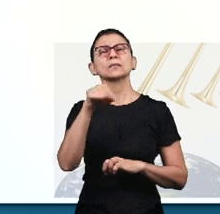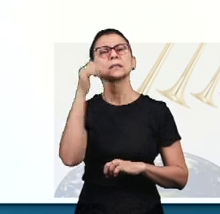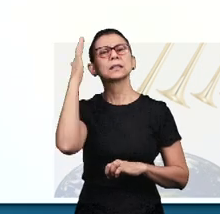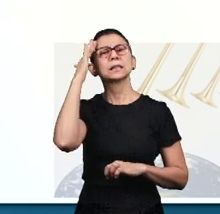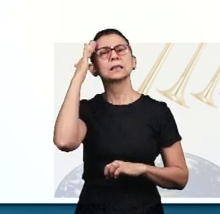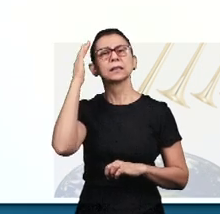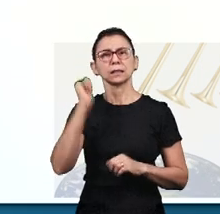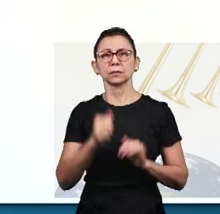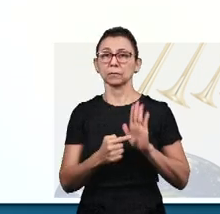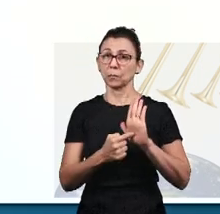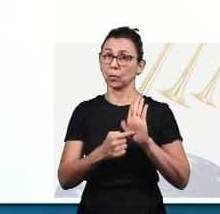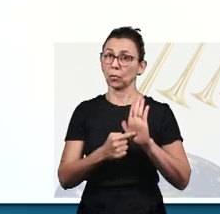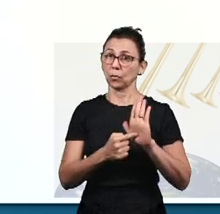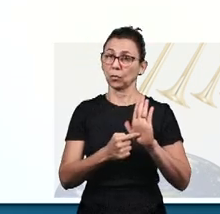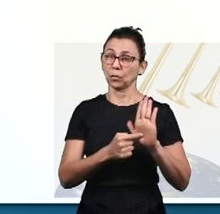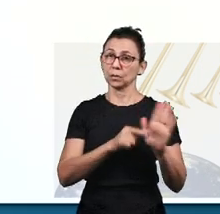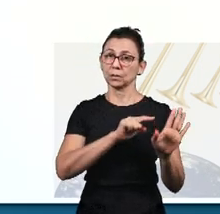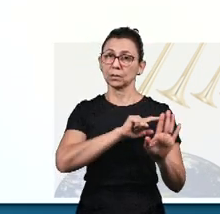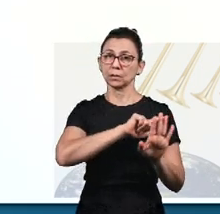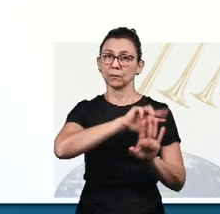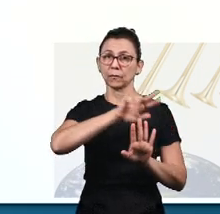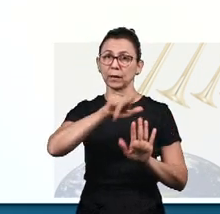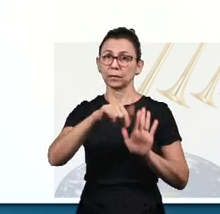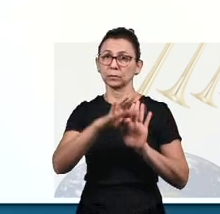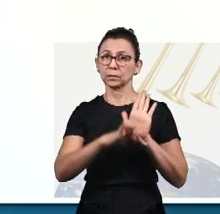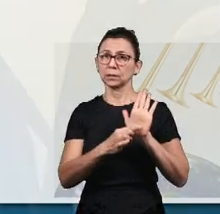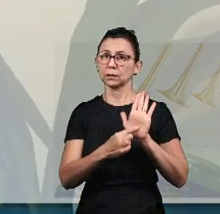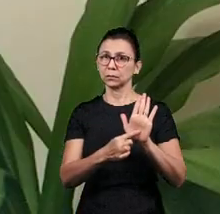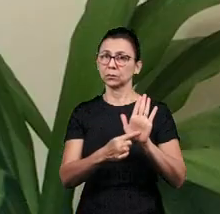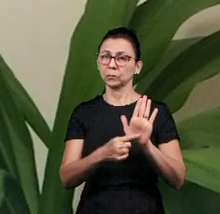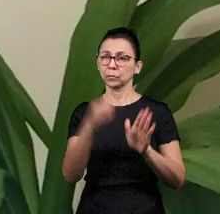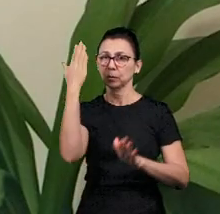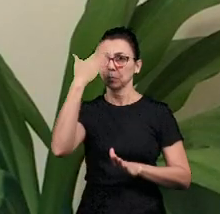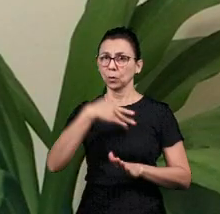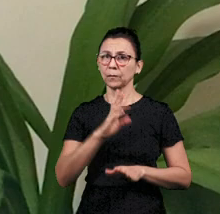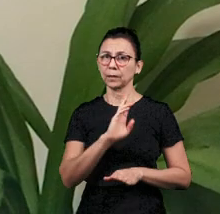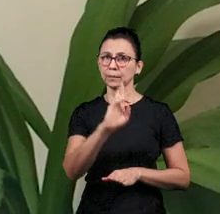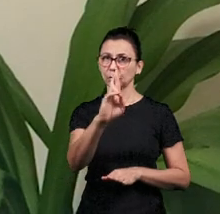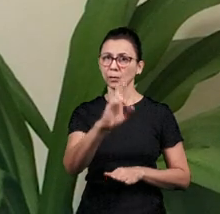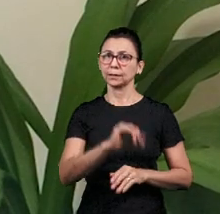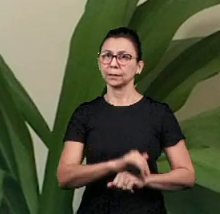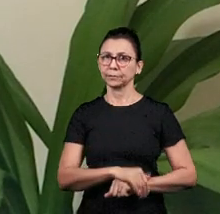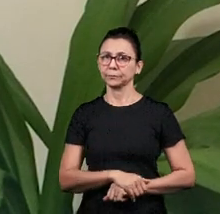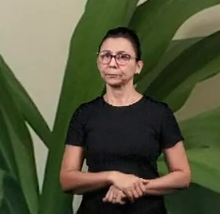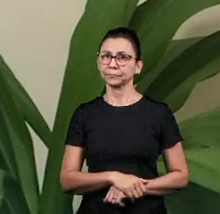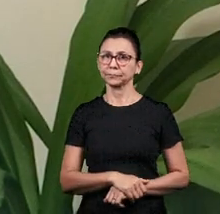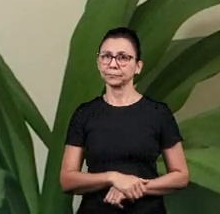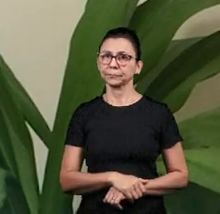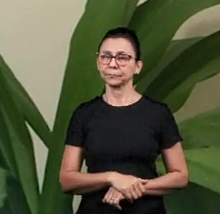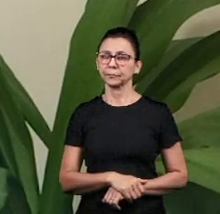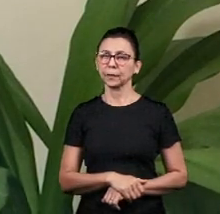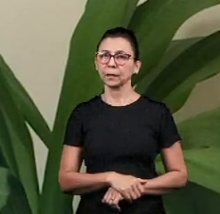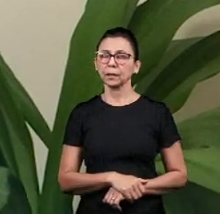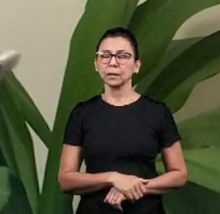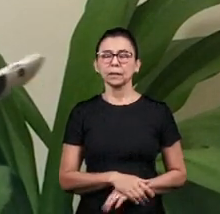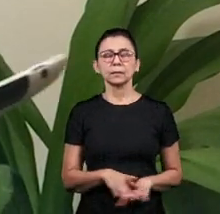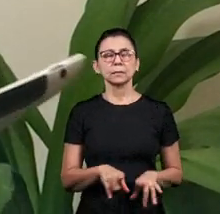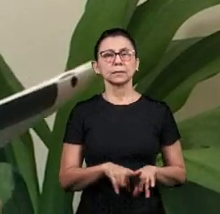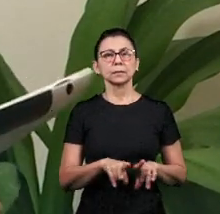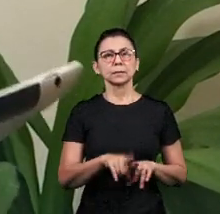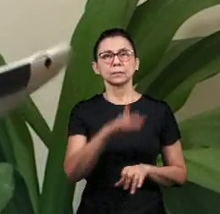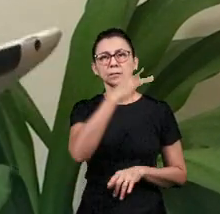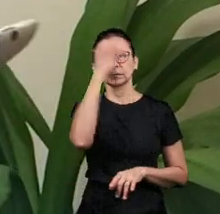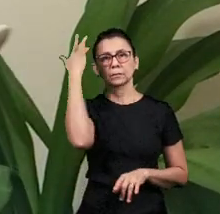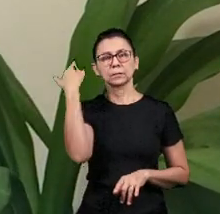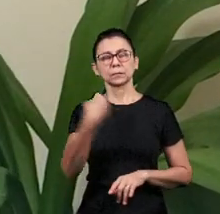qui donnent le fondement de votre réponse. Très bien, maintenant nous allons voir une autre participation, et cette fois-ci